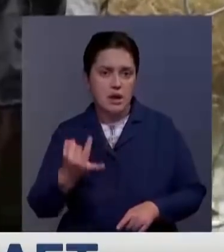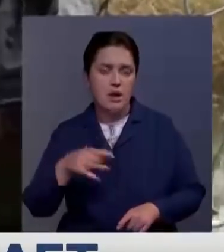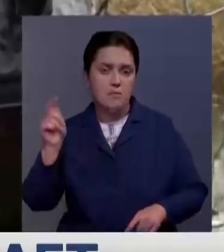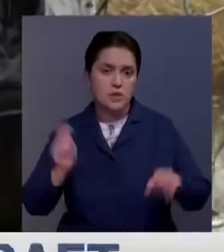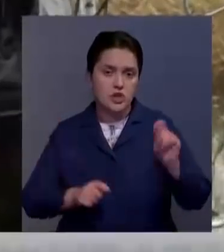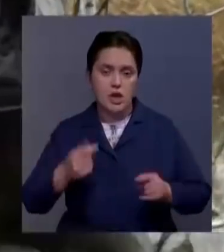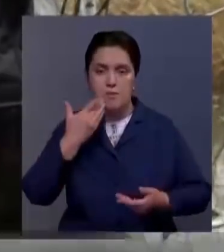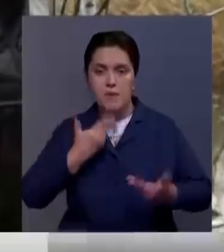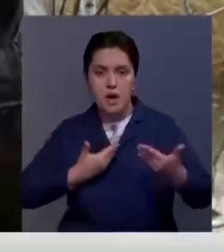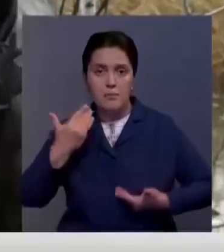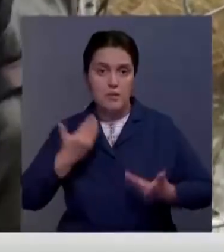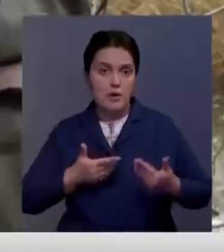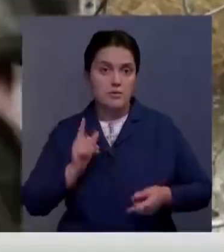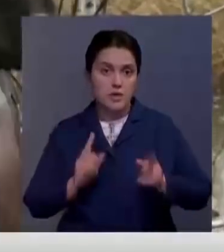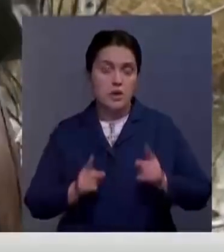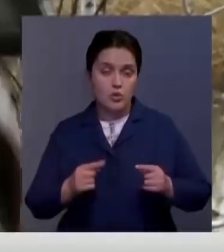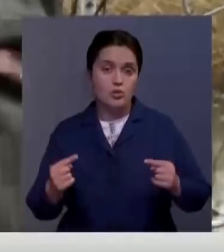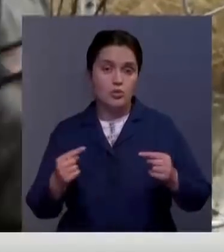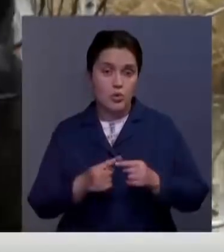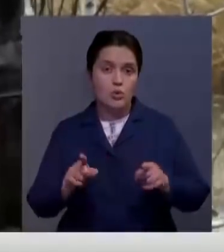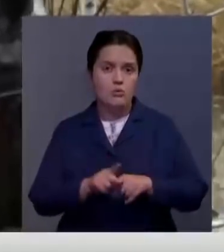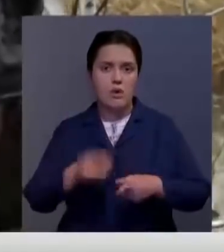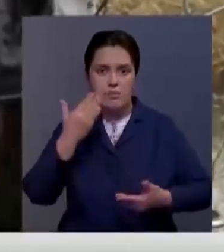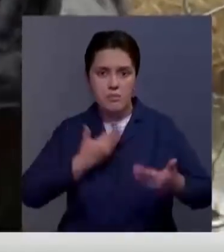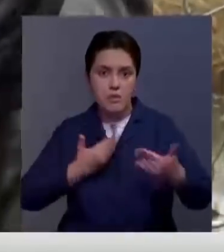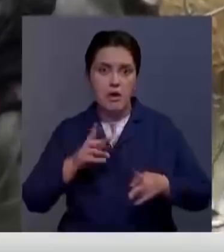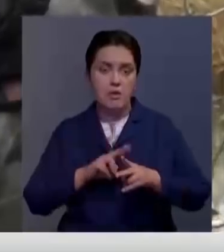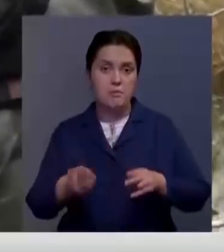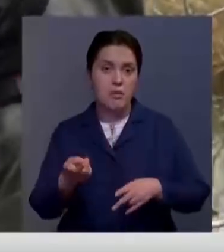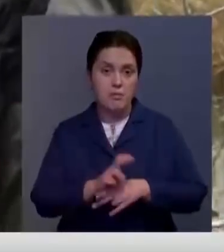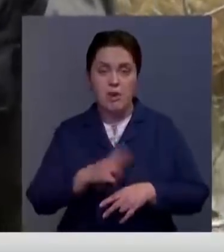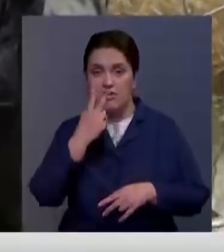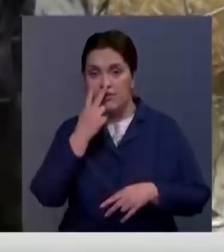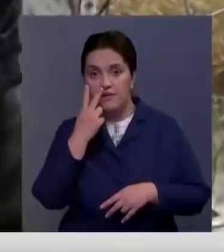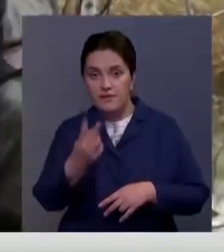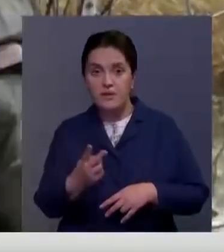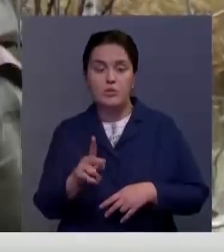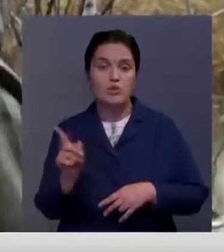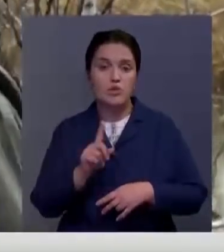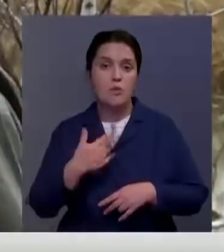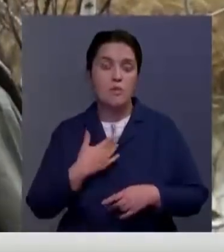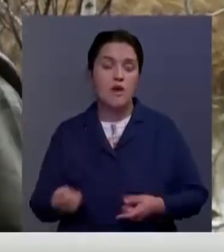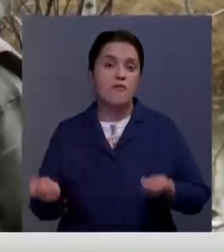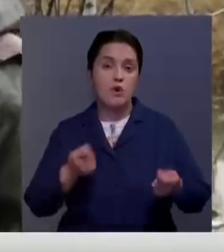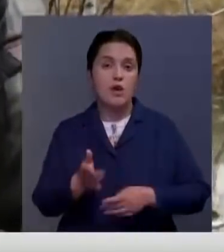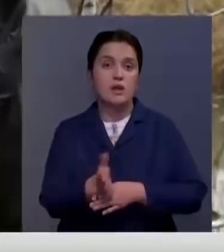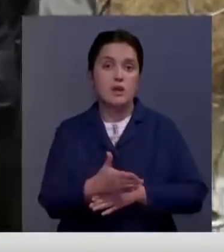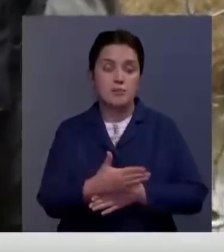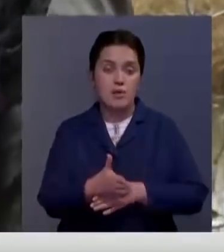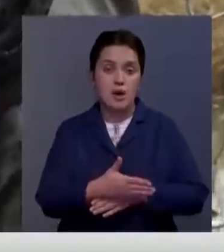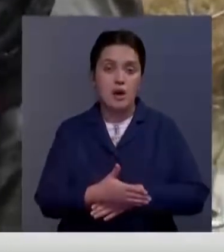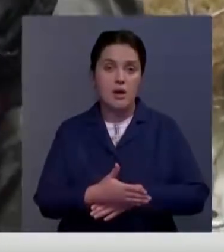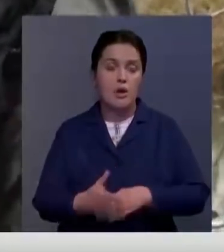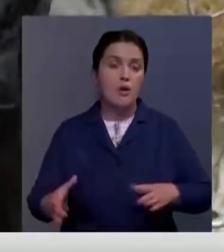спрашивали, действительно ли это правда. Подходили так же, как и вы, на берег, то есть видели, что мы вывозим непосредственно рыбу с озера.